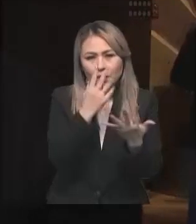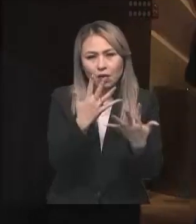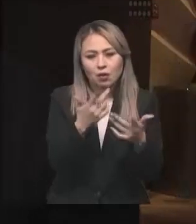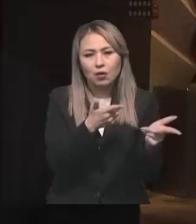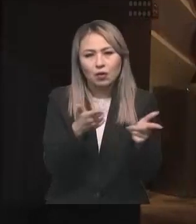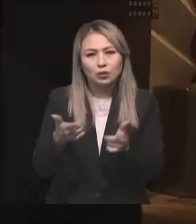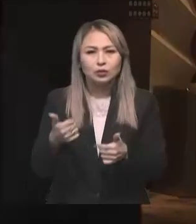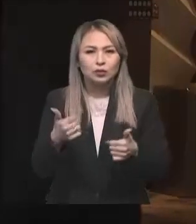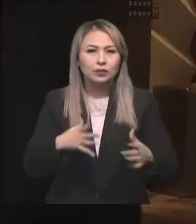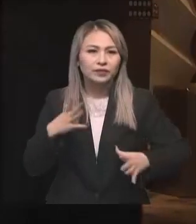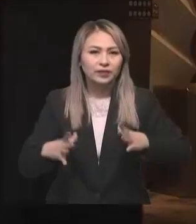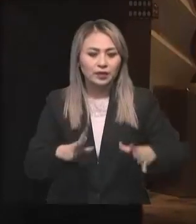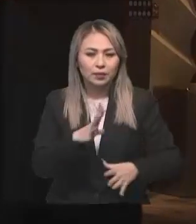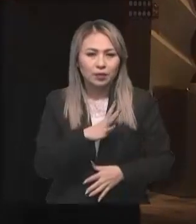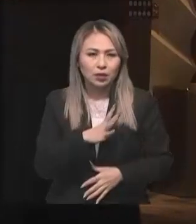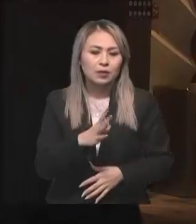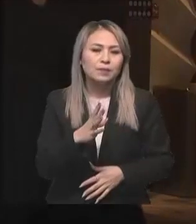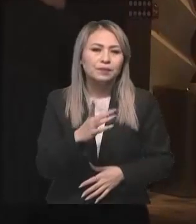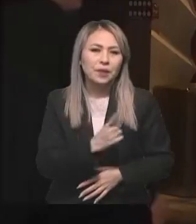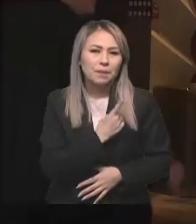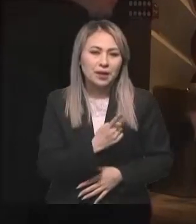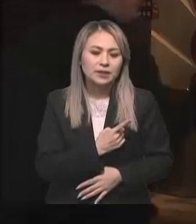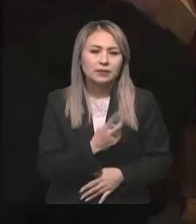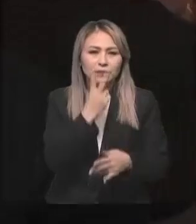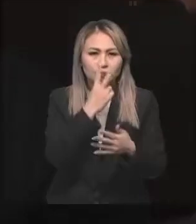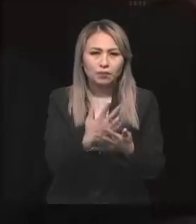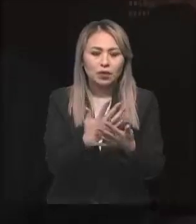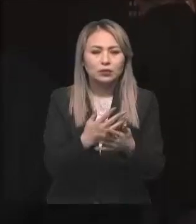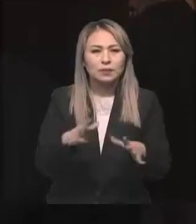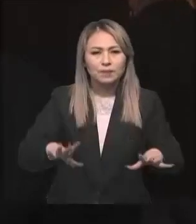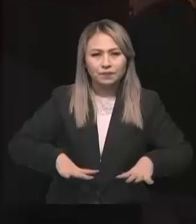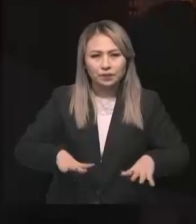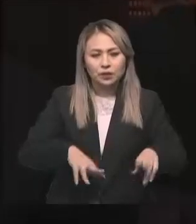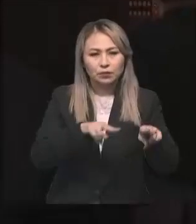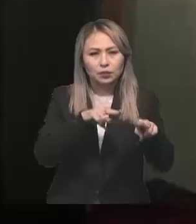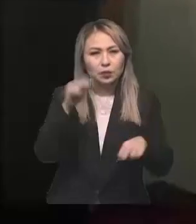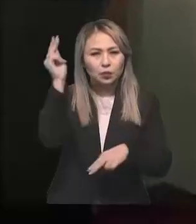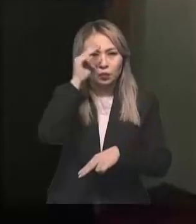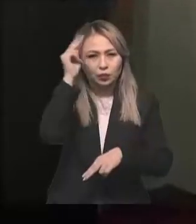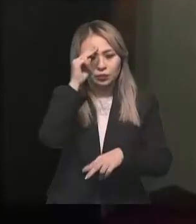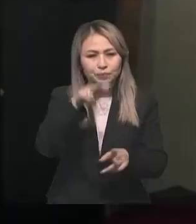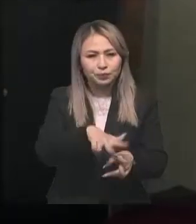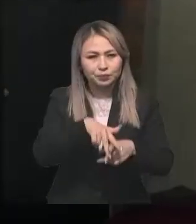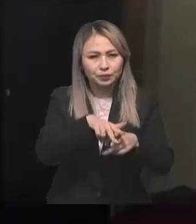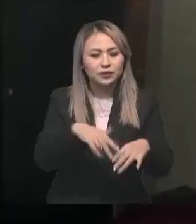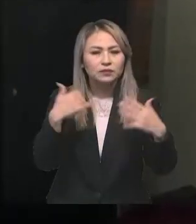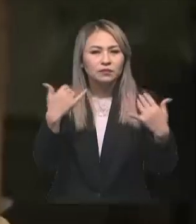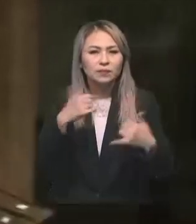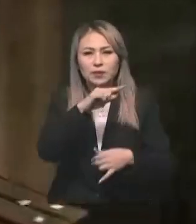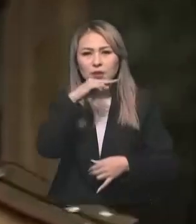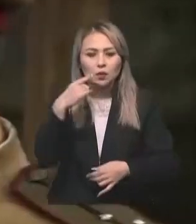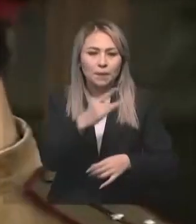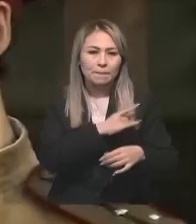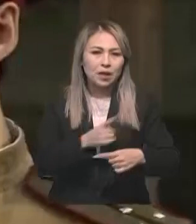дайындалуға мүмкіндік туды. Актер ретінде шеберлігімді шыңдадым. Атқа мініп, тапаншамен мылтық атуды үйрендім. Фильм елімізде Ресей мен